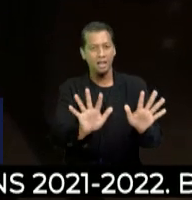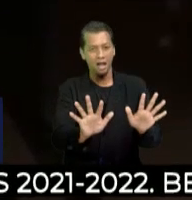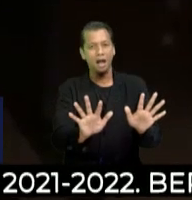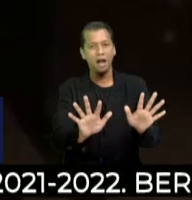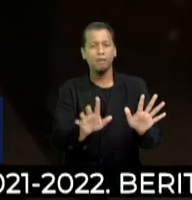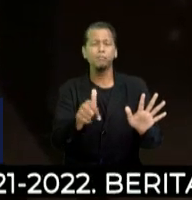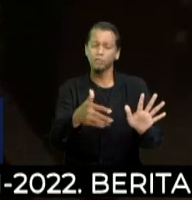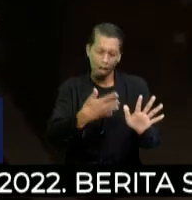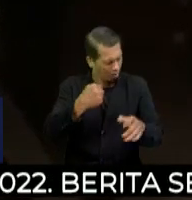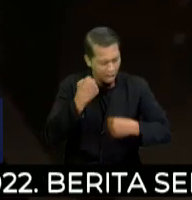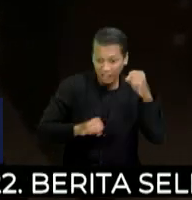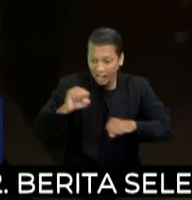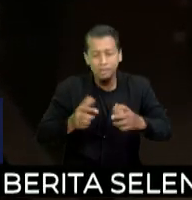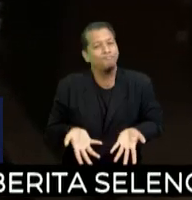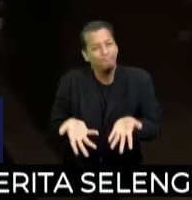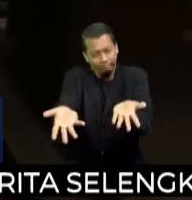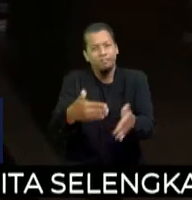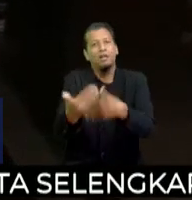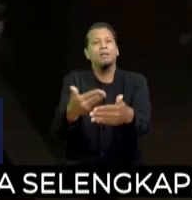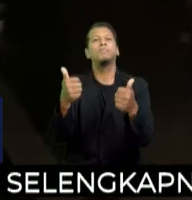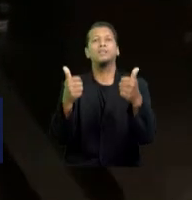dan melanjutkan aktivitas kembali.